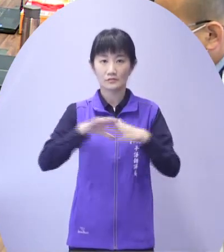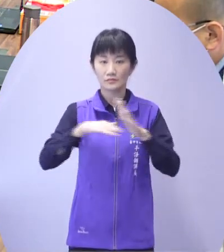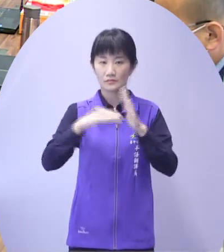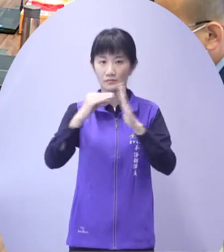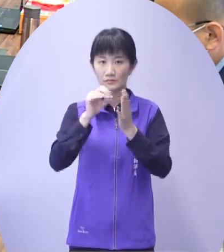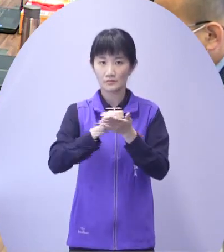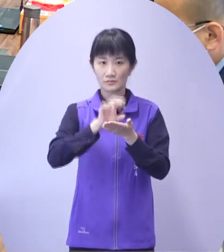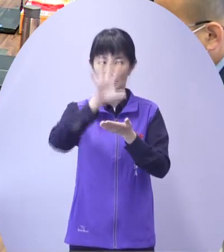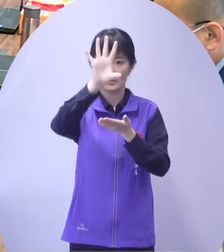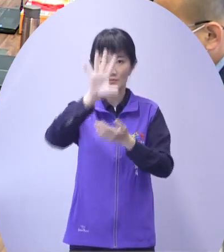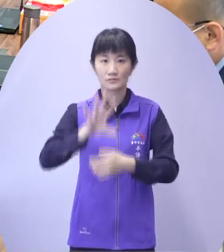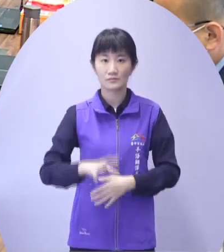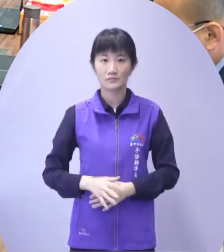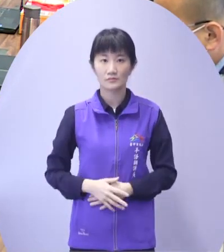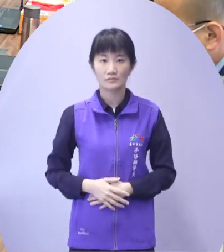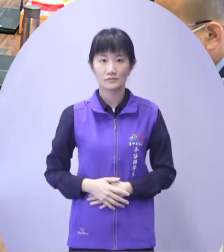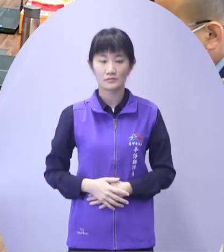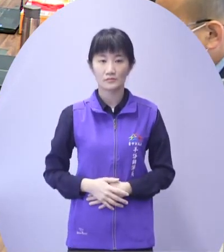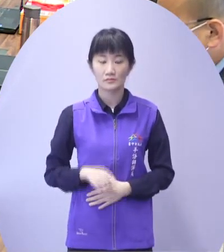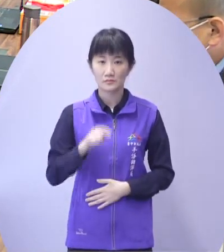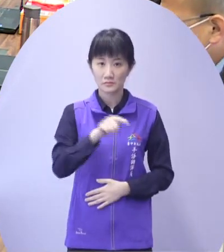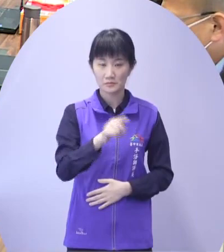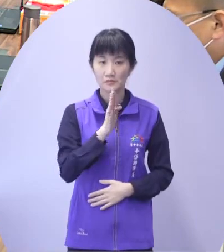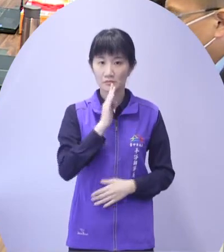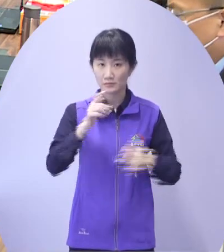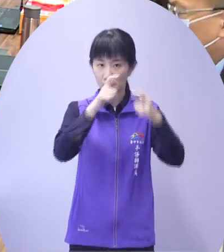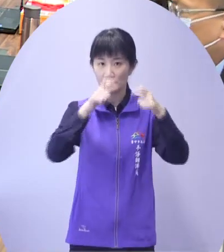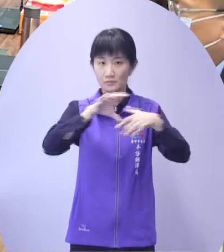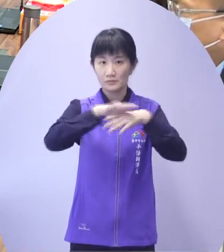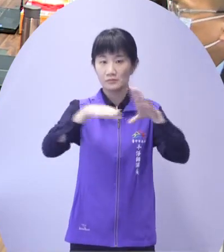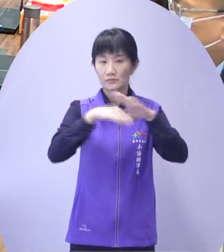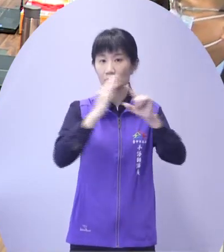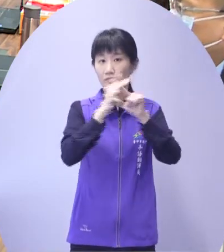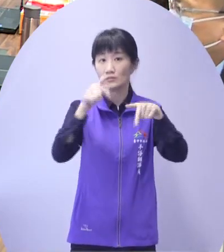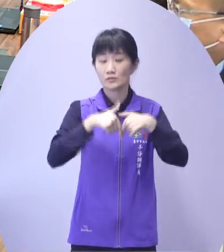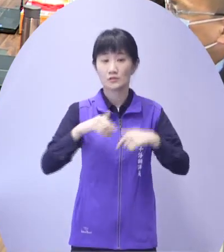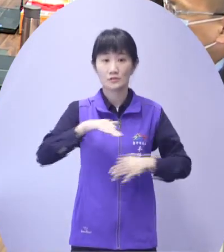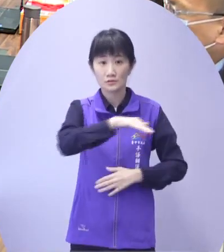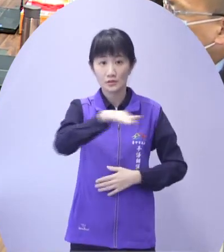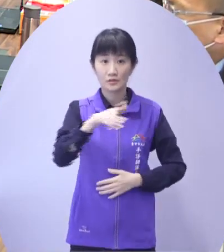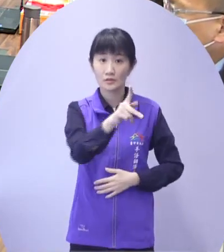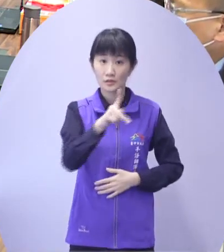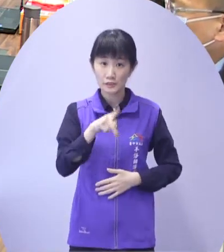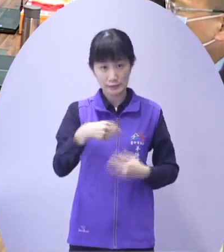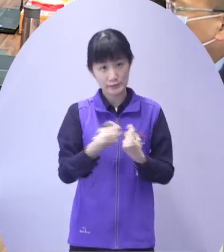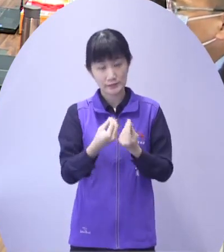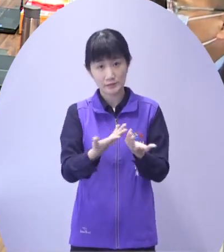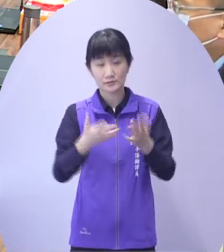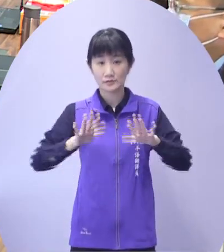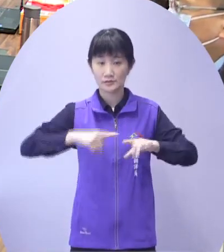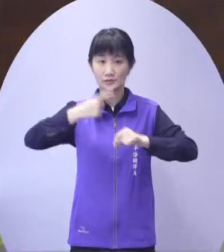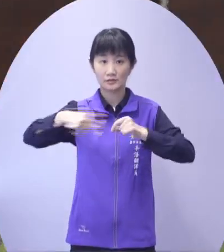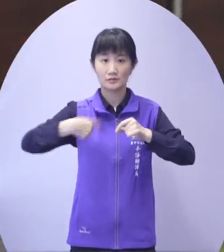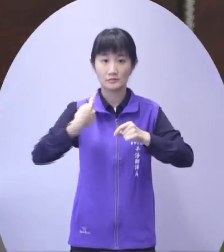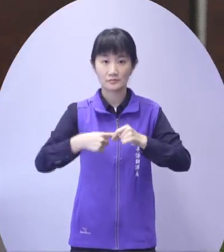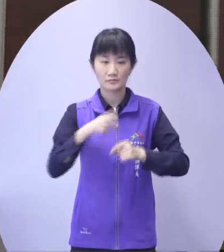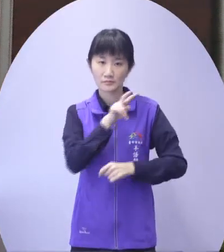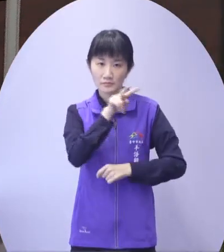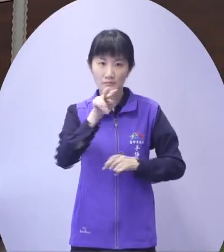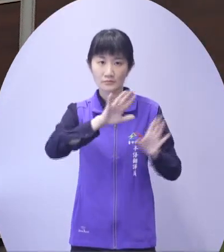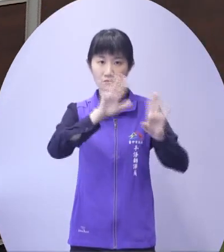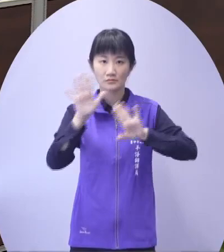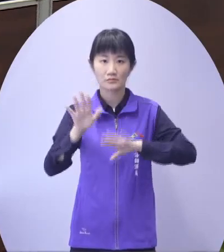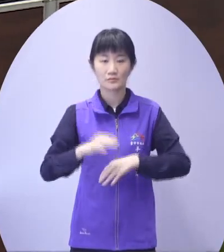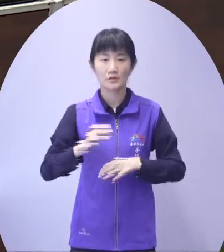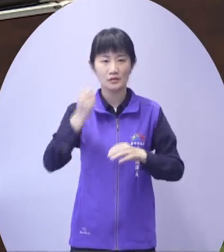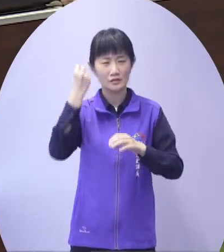告。那这个办法是葫芦墩文化中心的场地使用管理办法。那因为今年以来我们的新